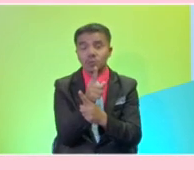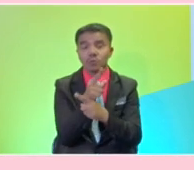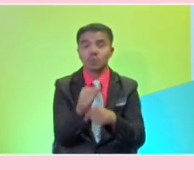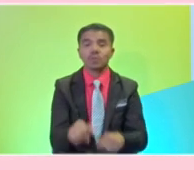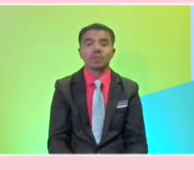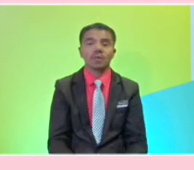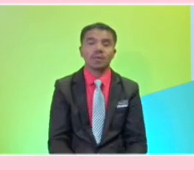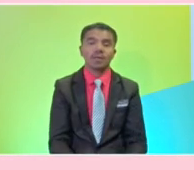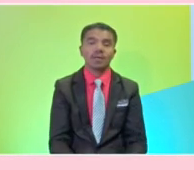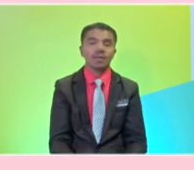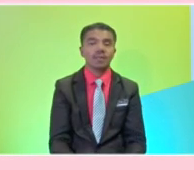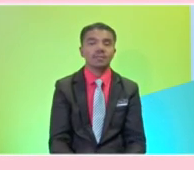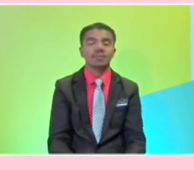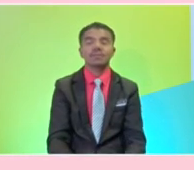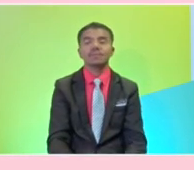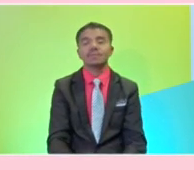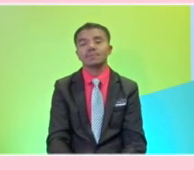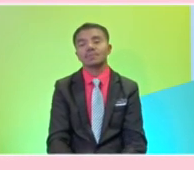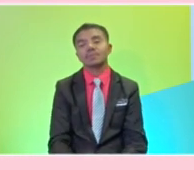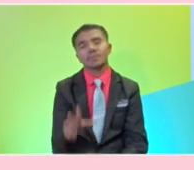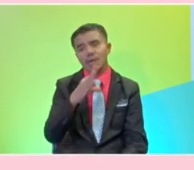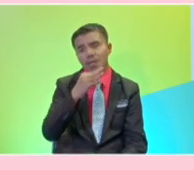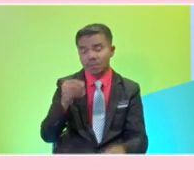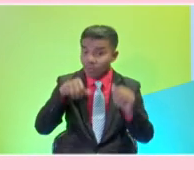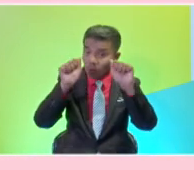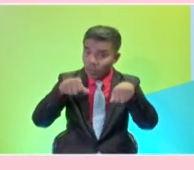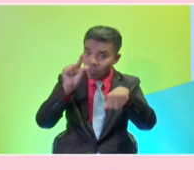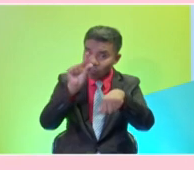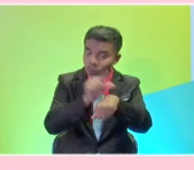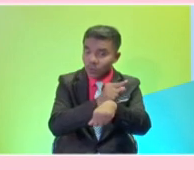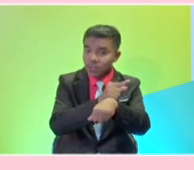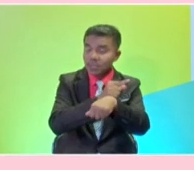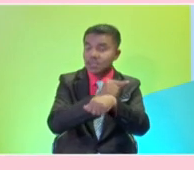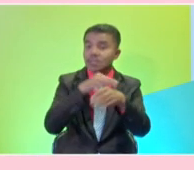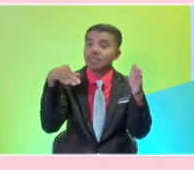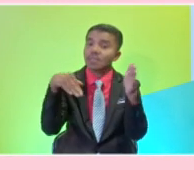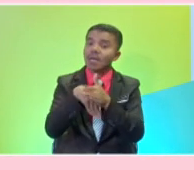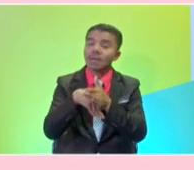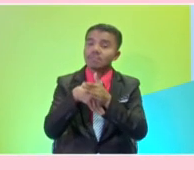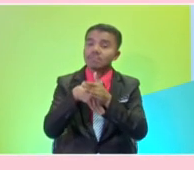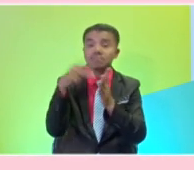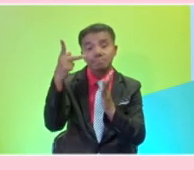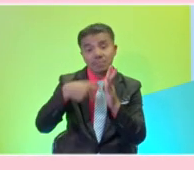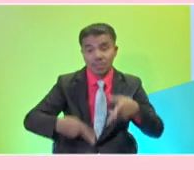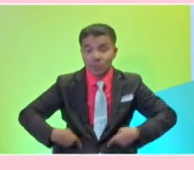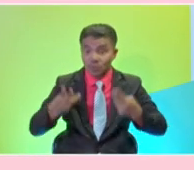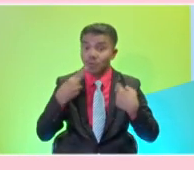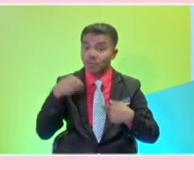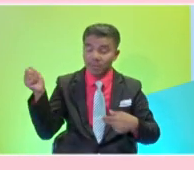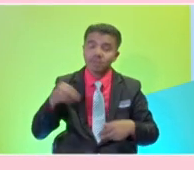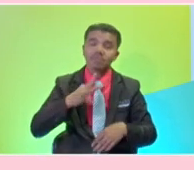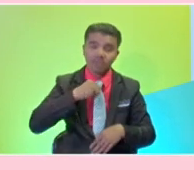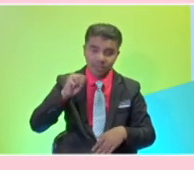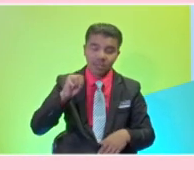tepat dan boleh gunakan ikut situasi yang diberikanokus satuan iaitu 41.1 iaitu